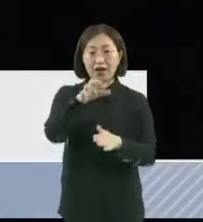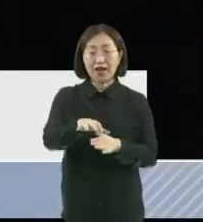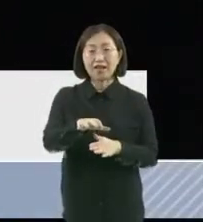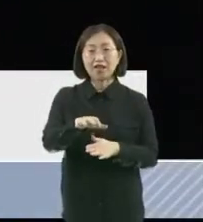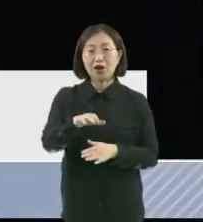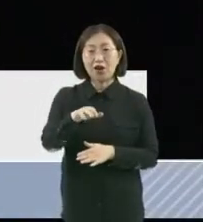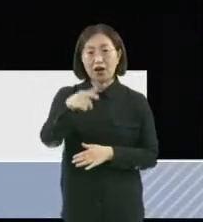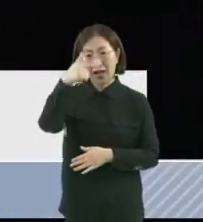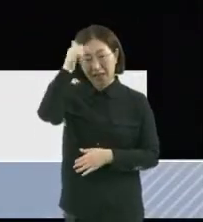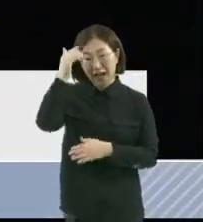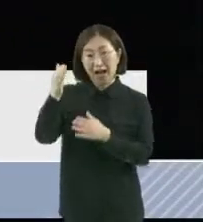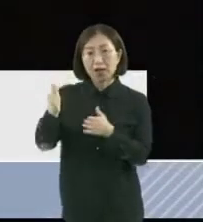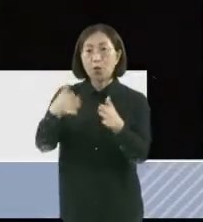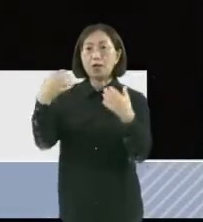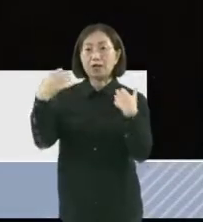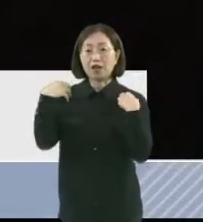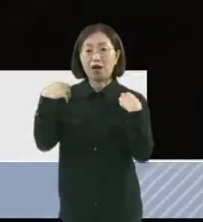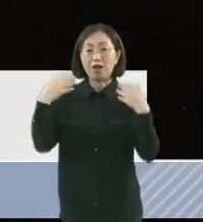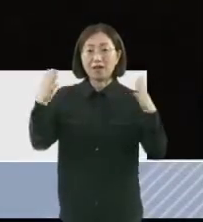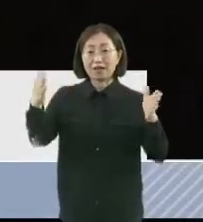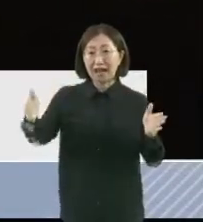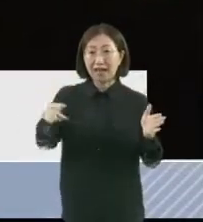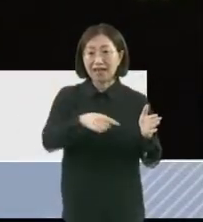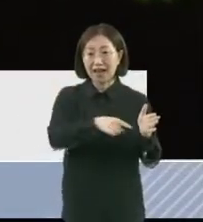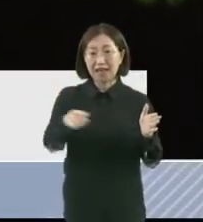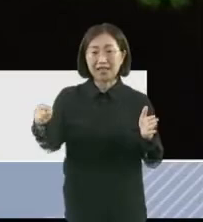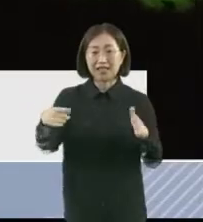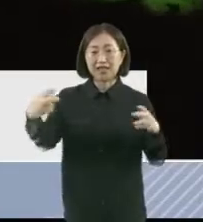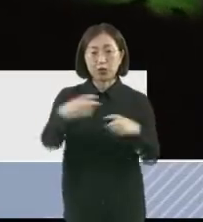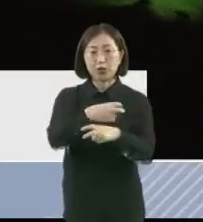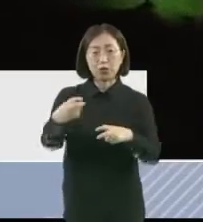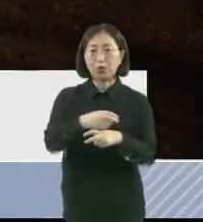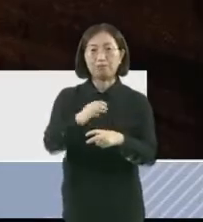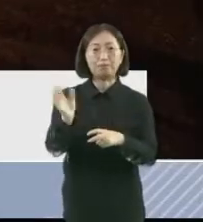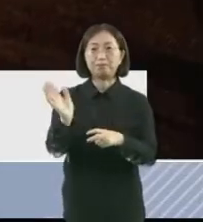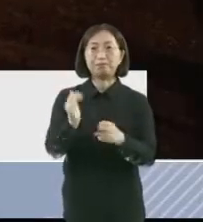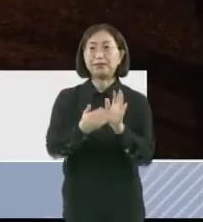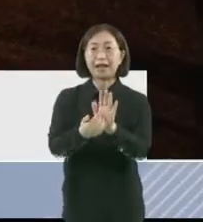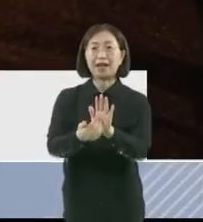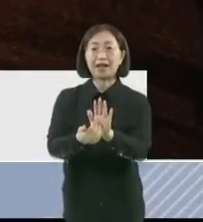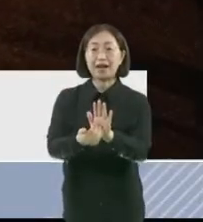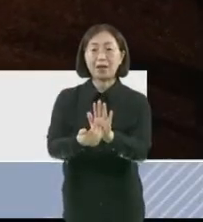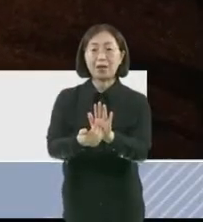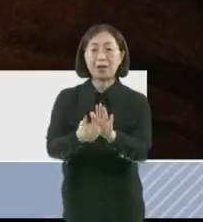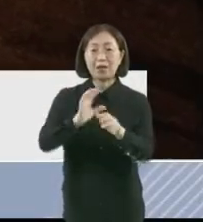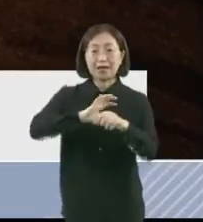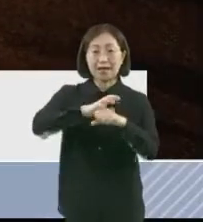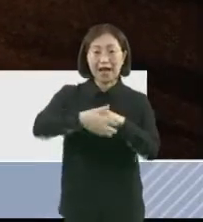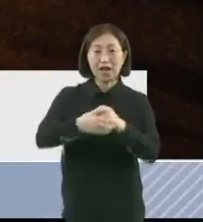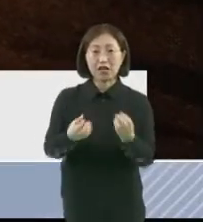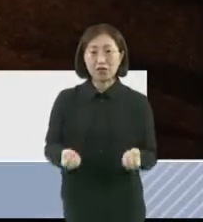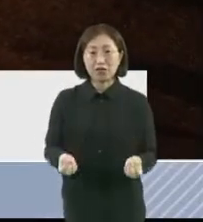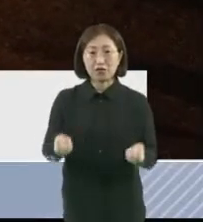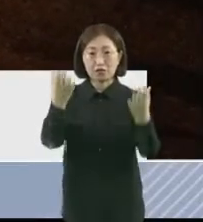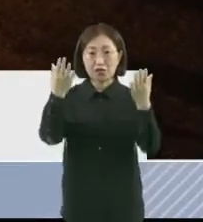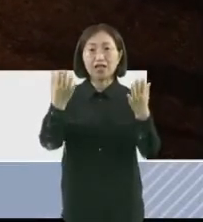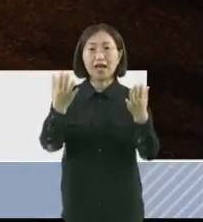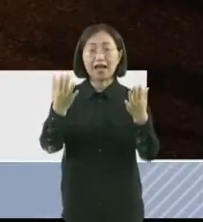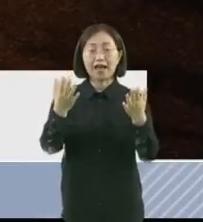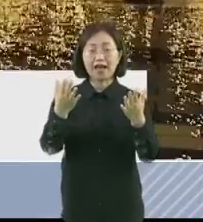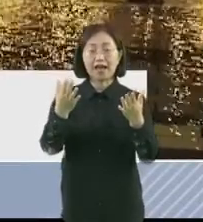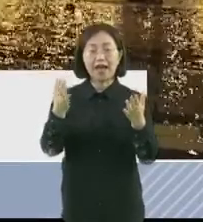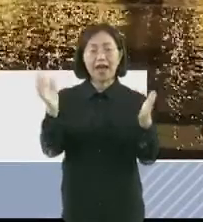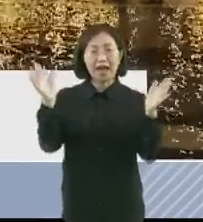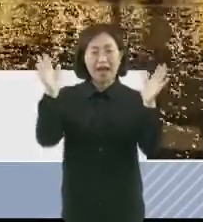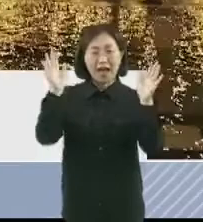도청 사회를 통째로 교통을 차단하고 세계적인 축제를 향한 한여름밤의 축제를